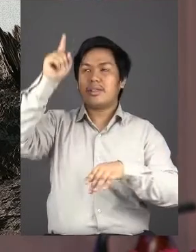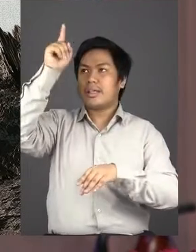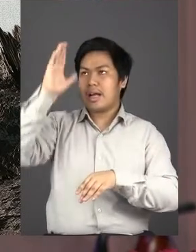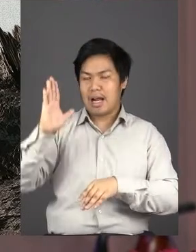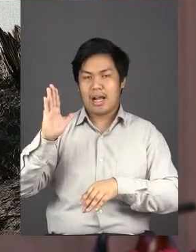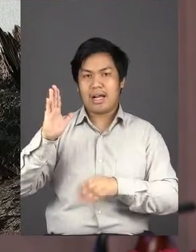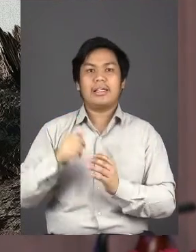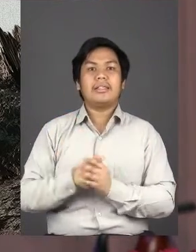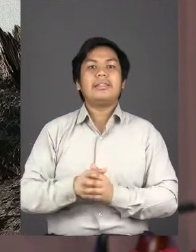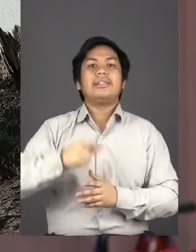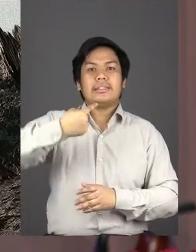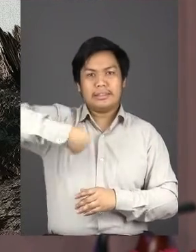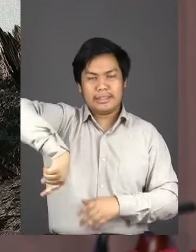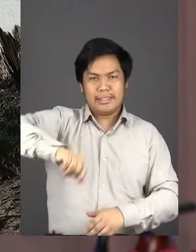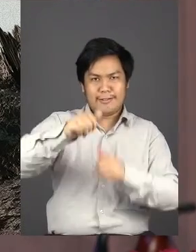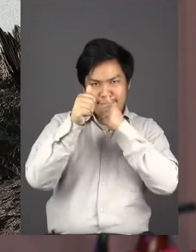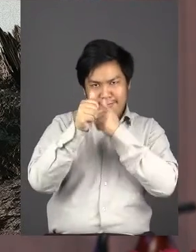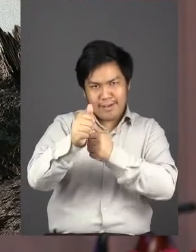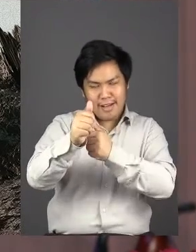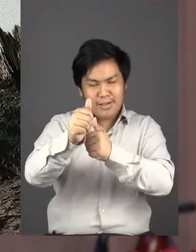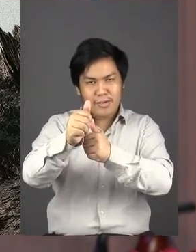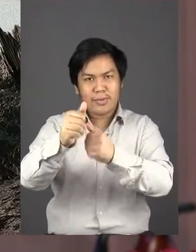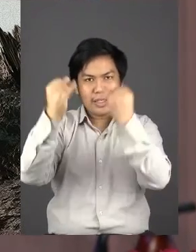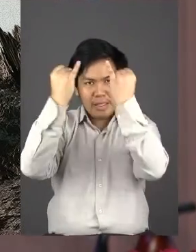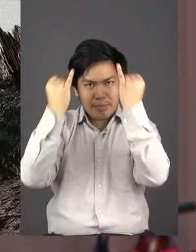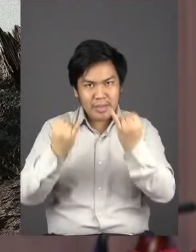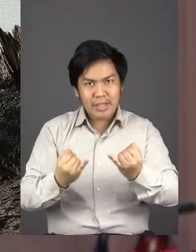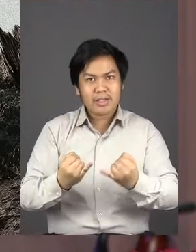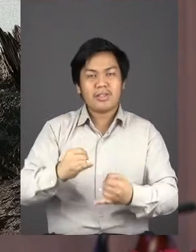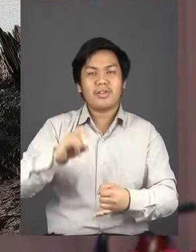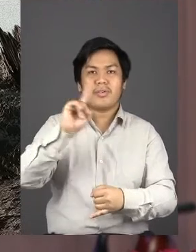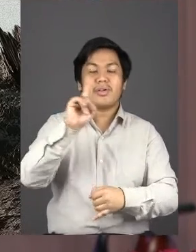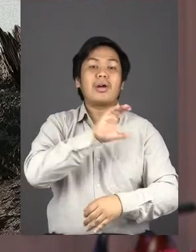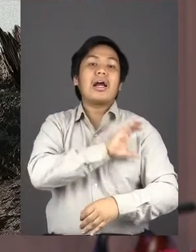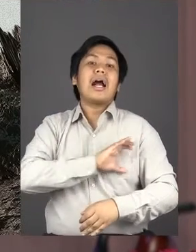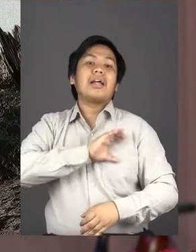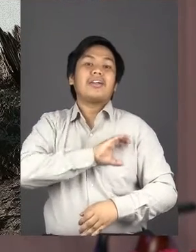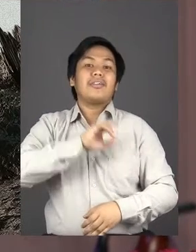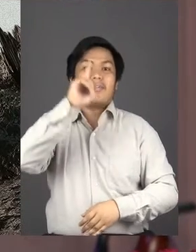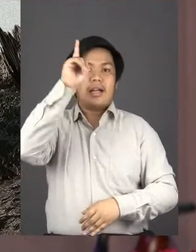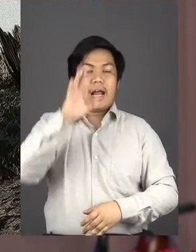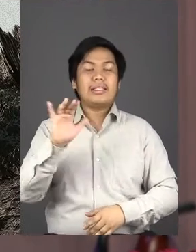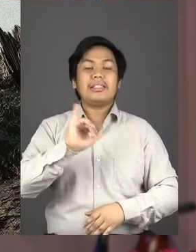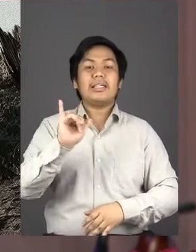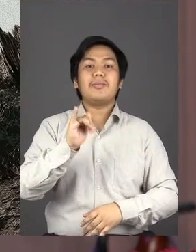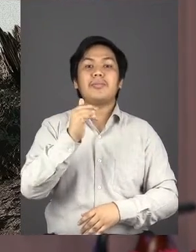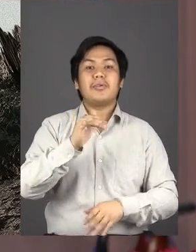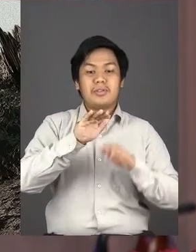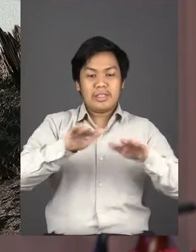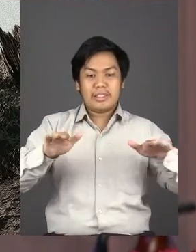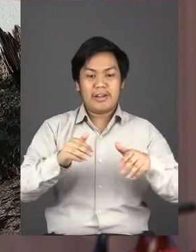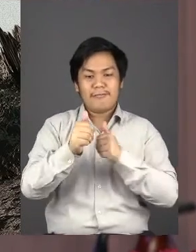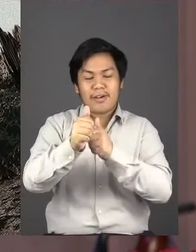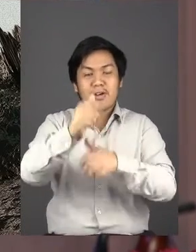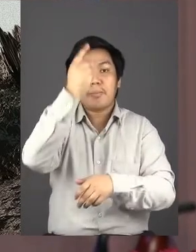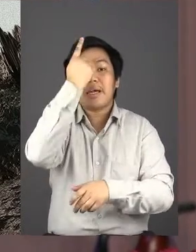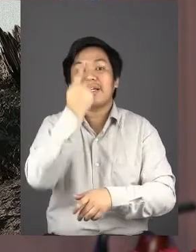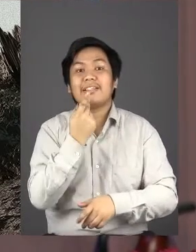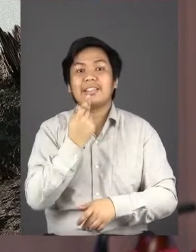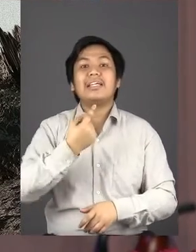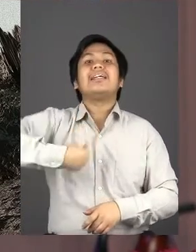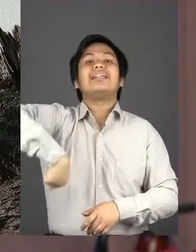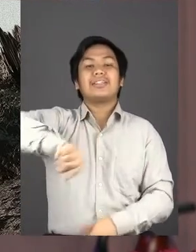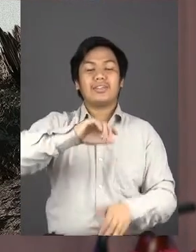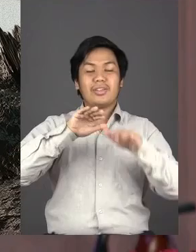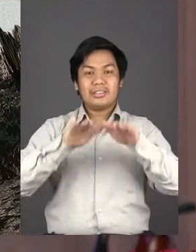should be imitators of God. Kung paano ginagaya ng mga bata ang kanilang mga magulang, gayon din tayo ng mga